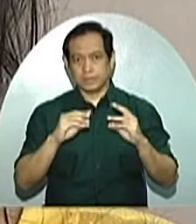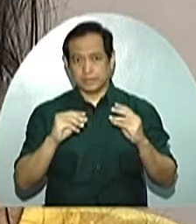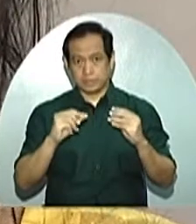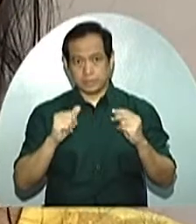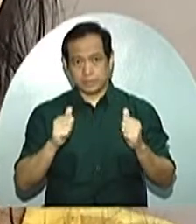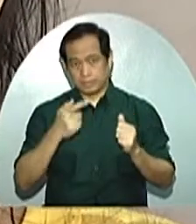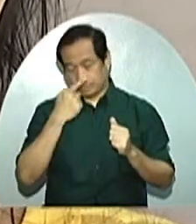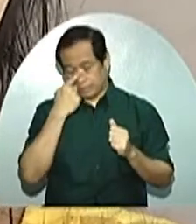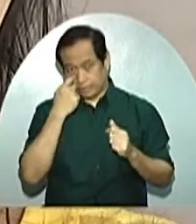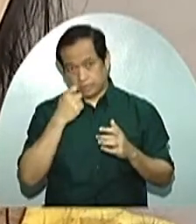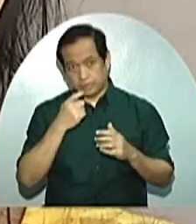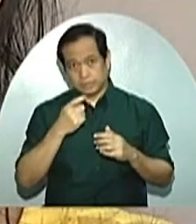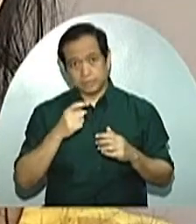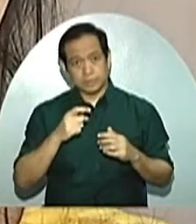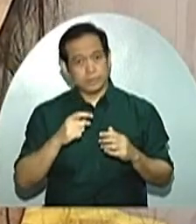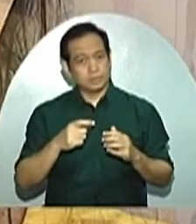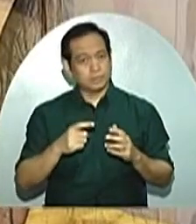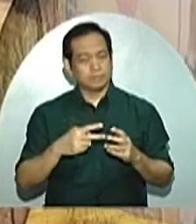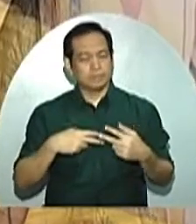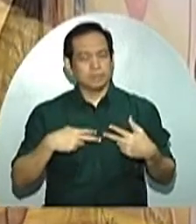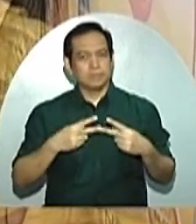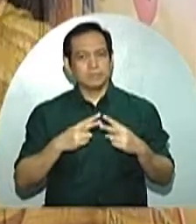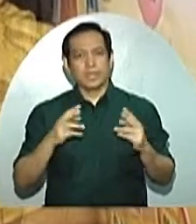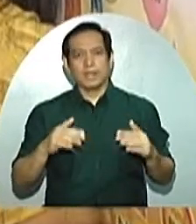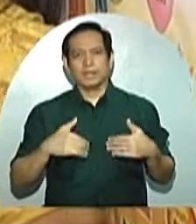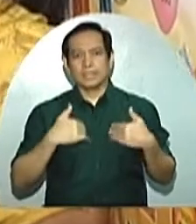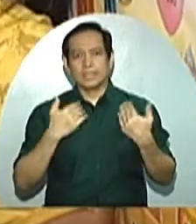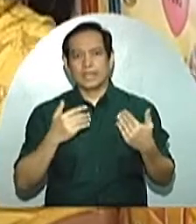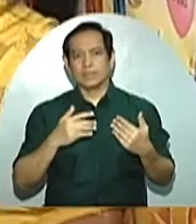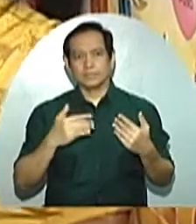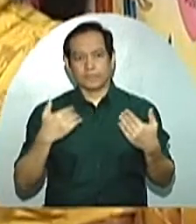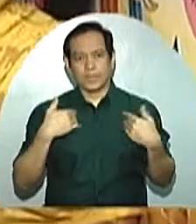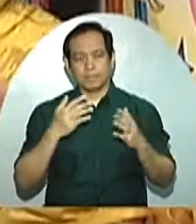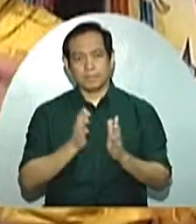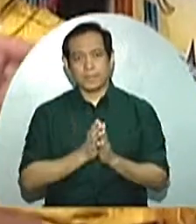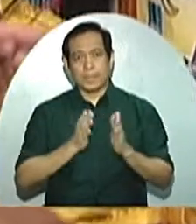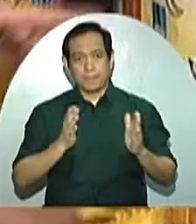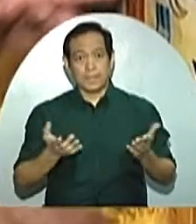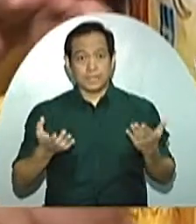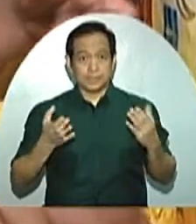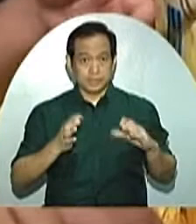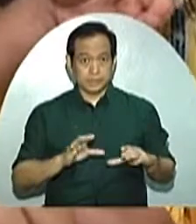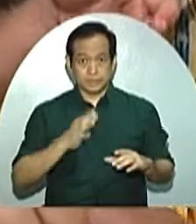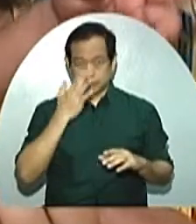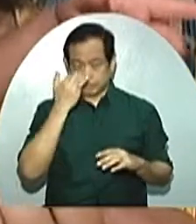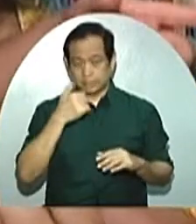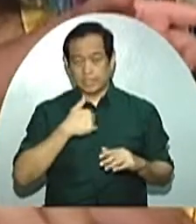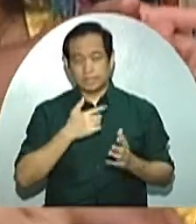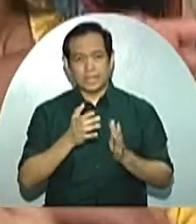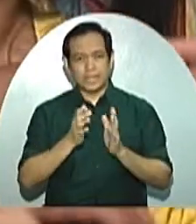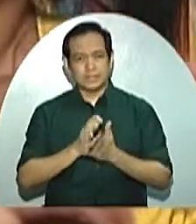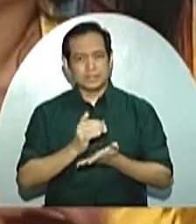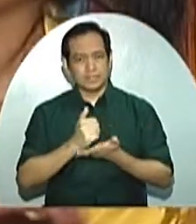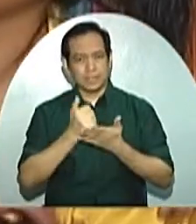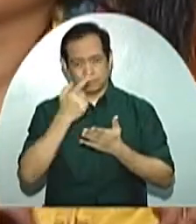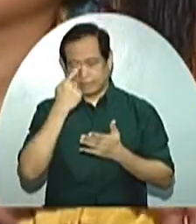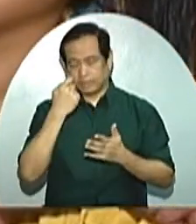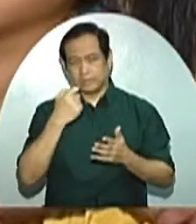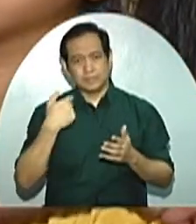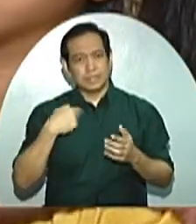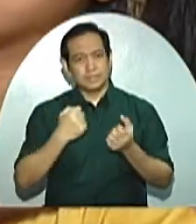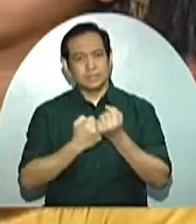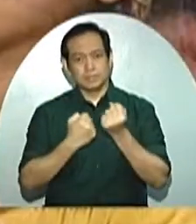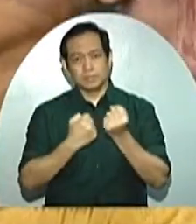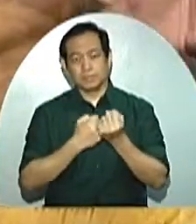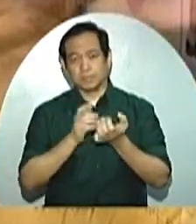Kasi bata pa daw po sila, malaki daw po ang chance. Kaya po, humingi po talaga ako ng tulong kasi hindi po namin kayang